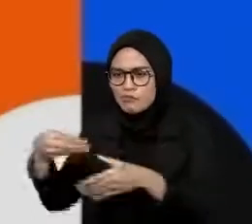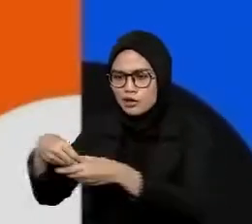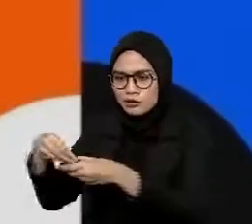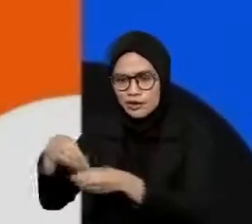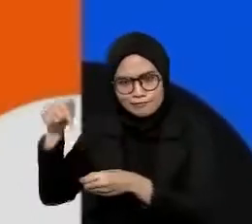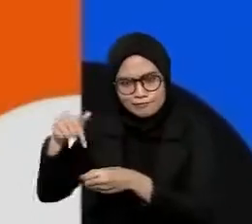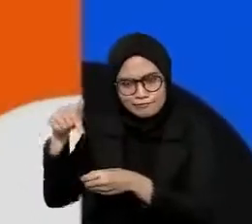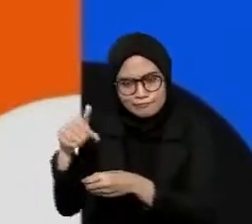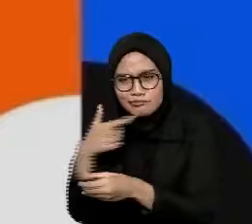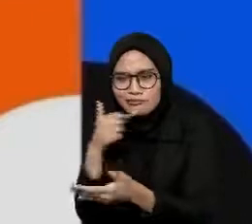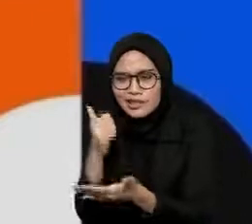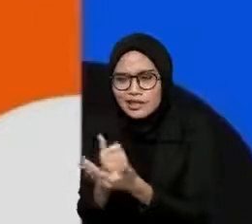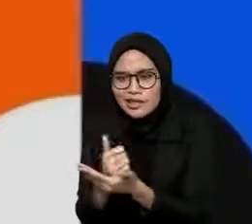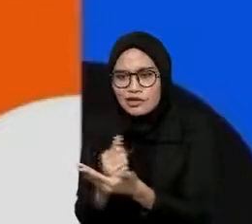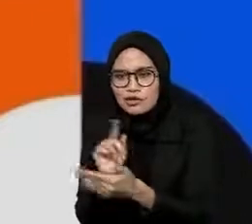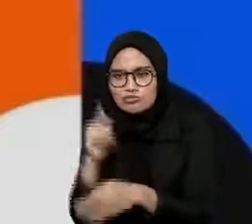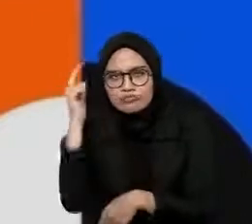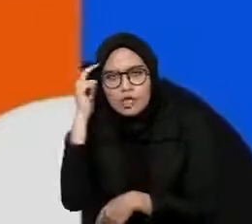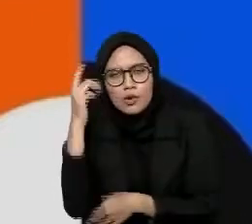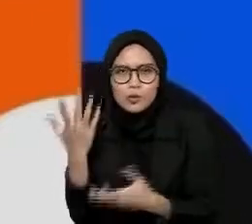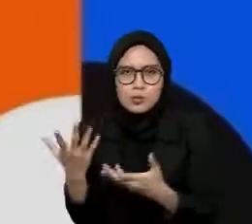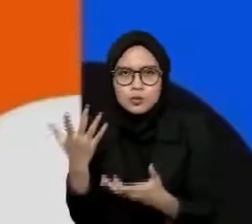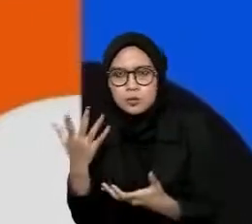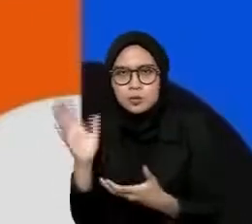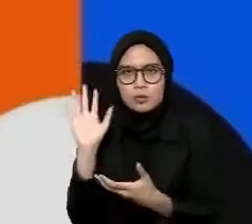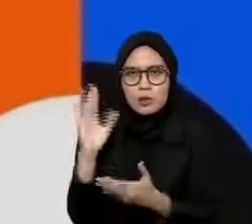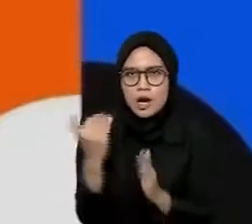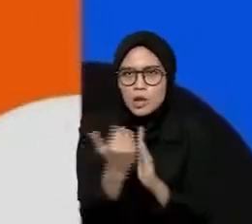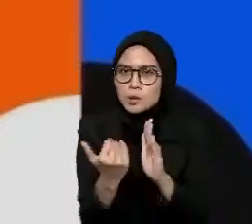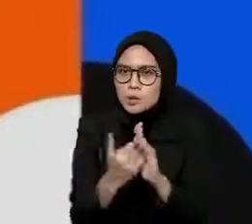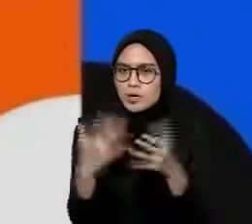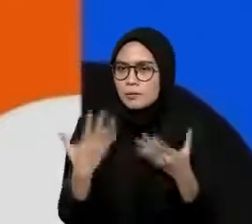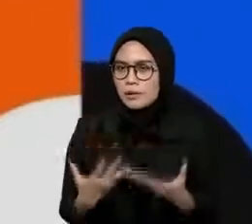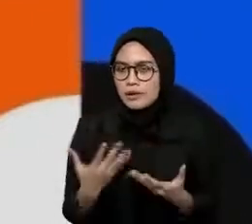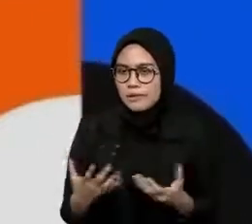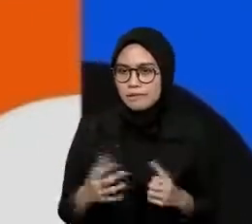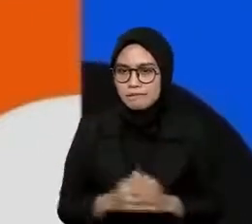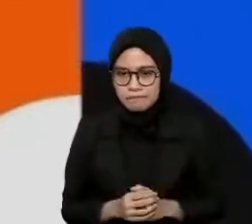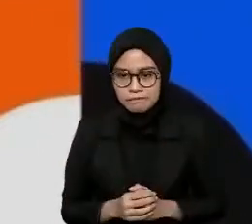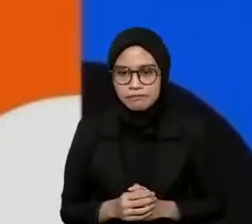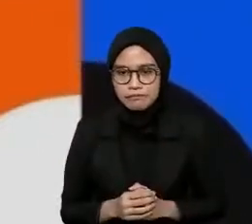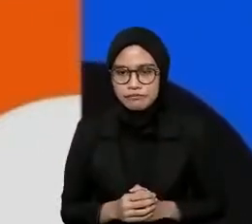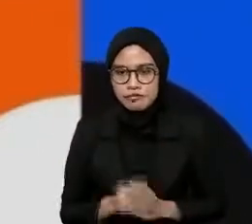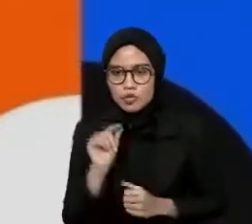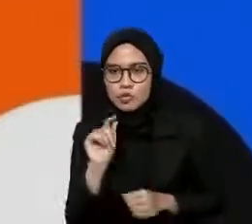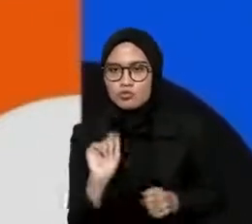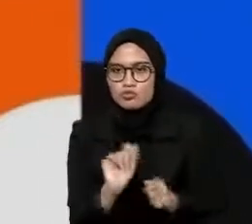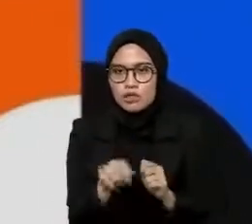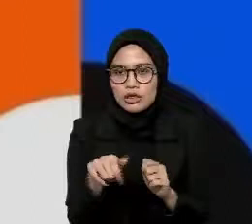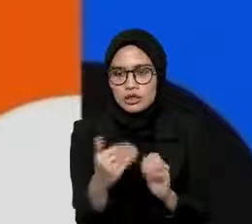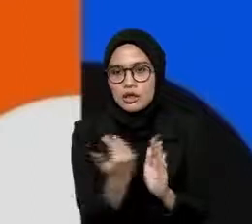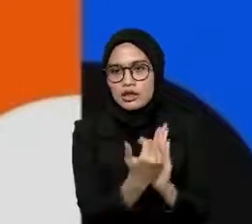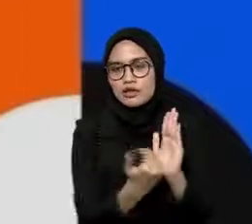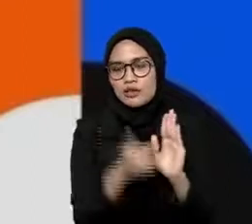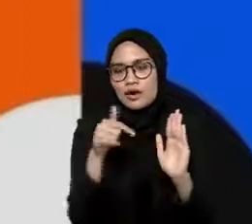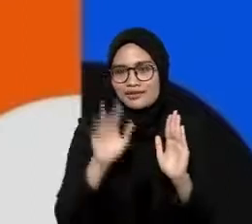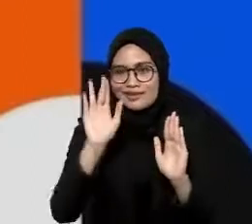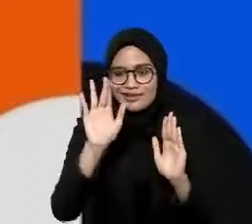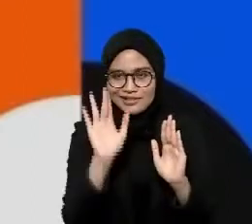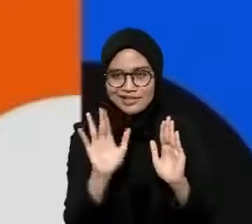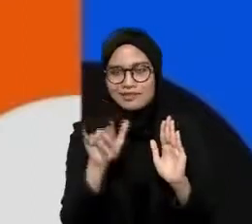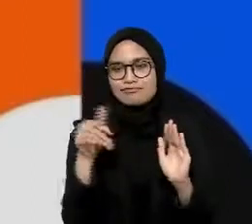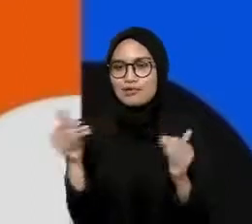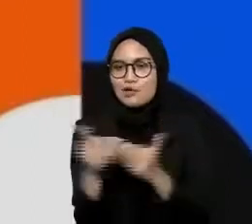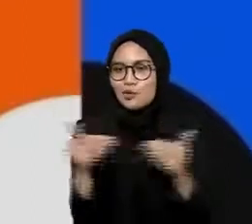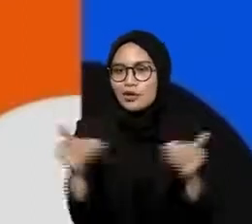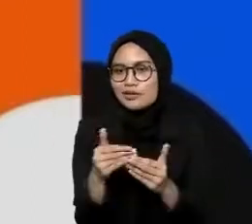tentu menjadi bahan pertimbangan yang sangat-sangat penting bagi kami untuk menyusun aturan terkait dengan pengendalian